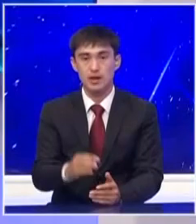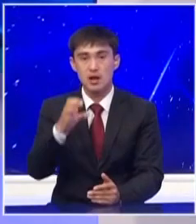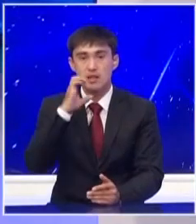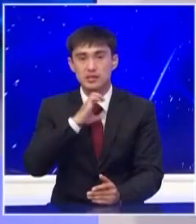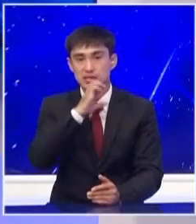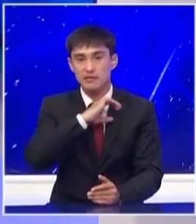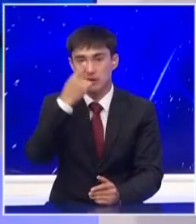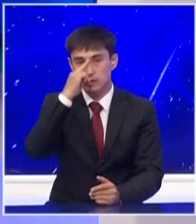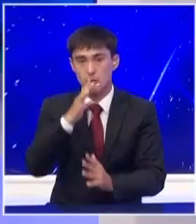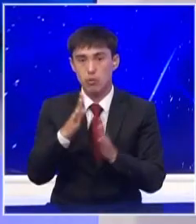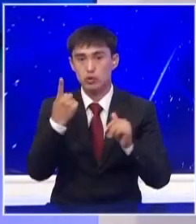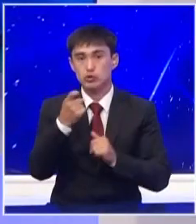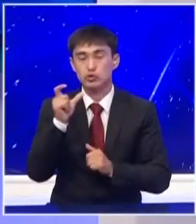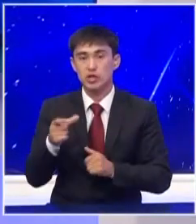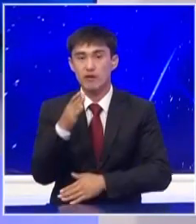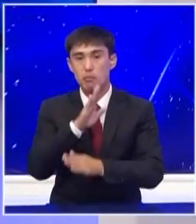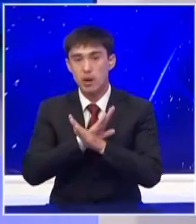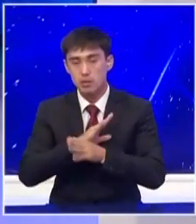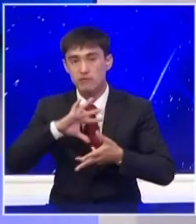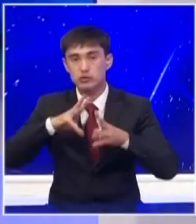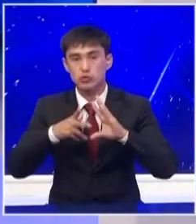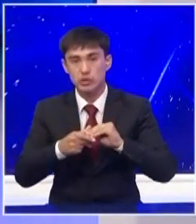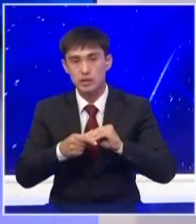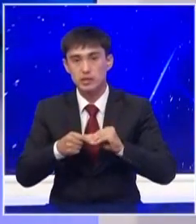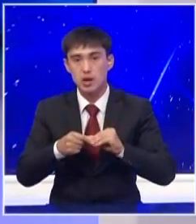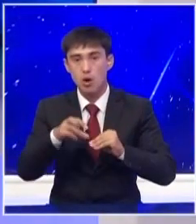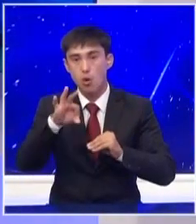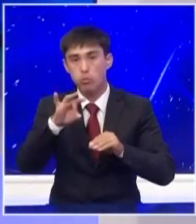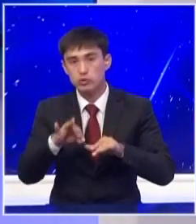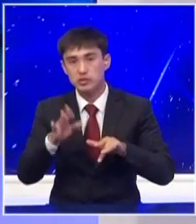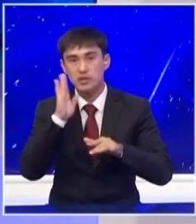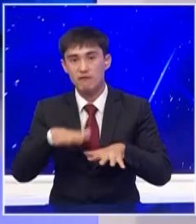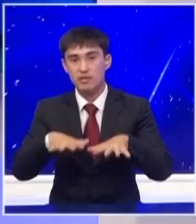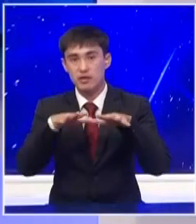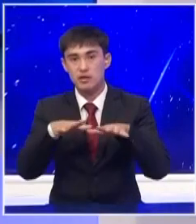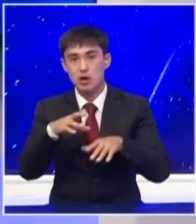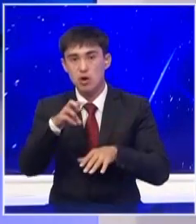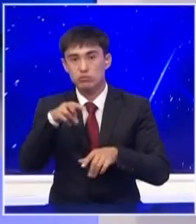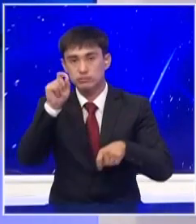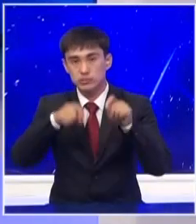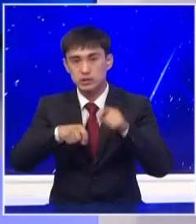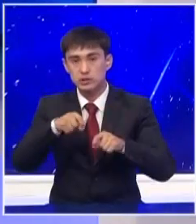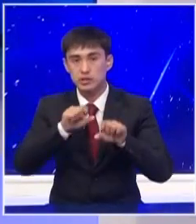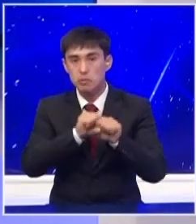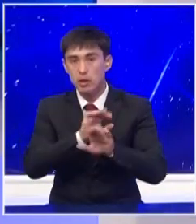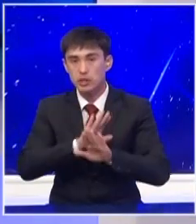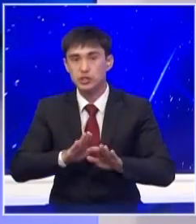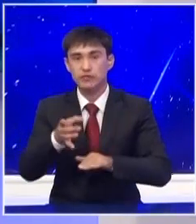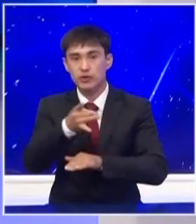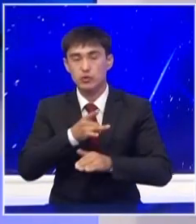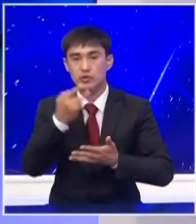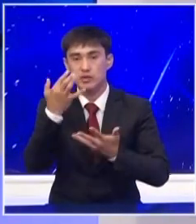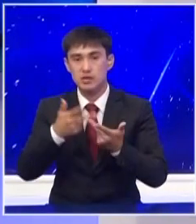На севере Индии более 100 человек погибли в результате оползней и наводнений. Муссонные дожди не прекращаются в регионе